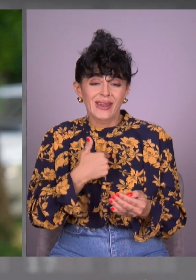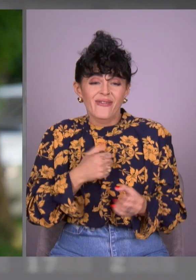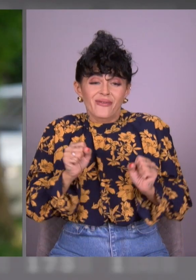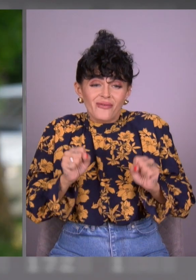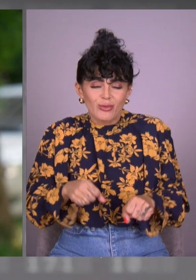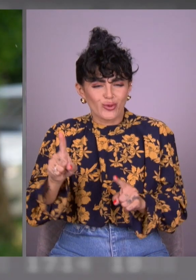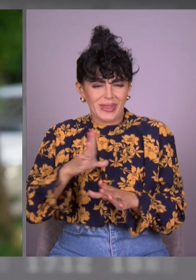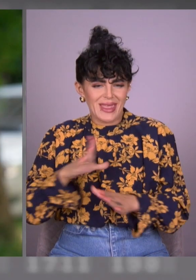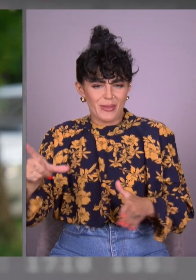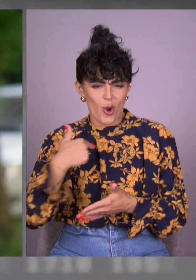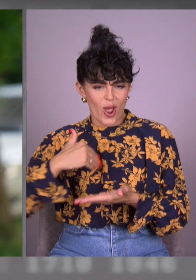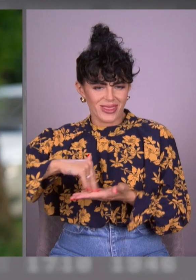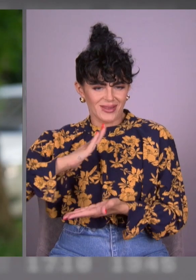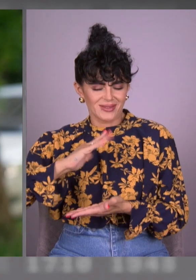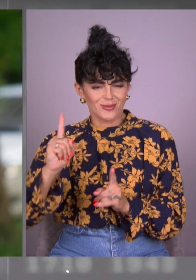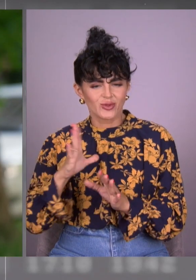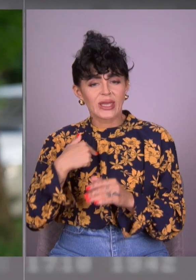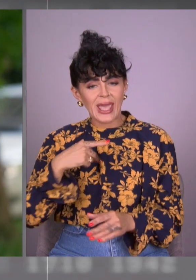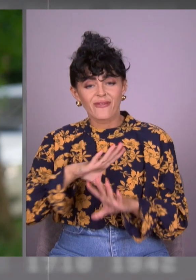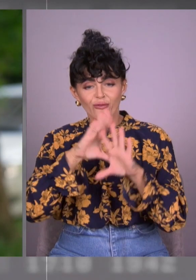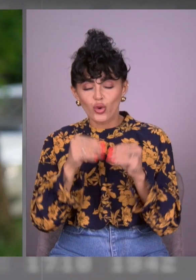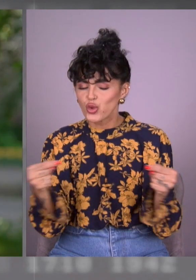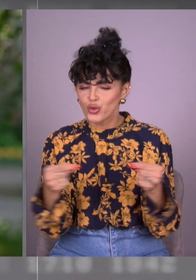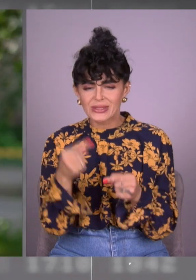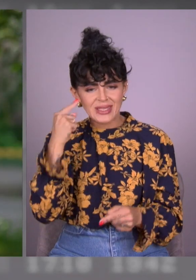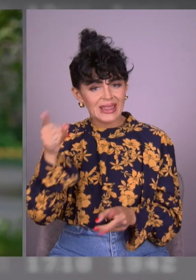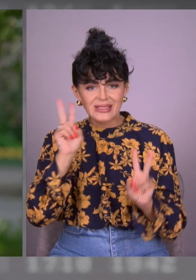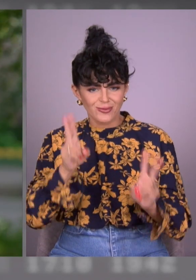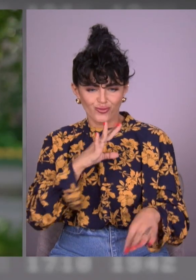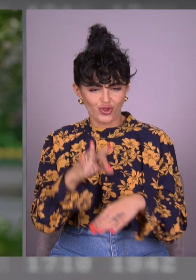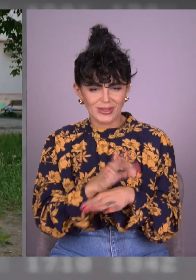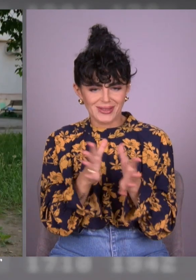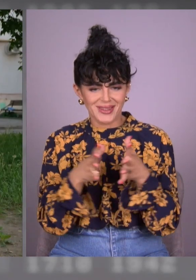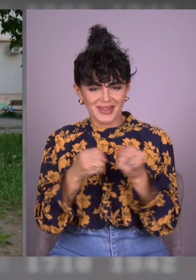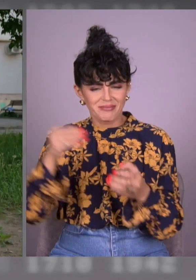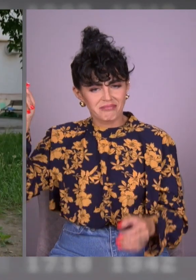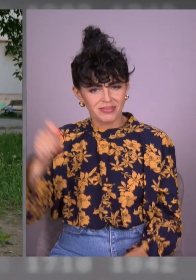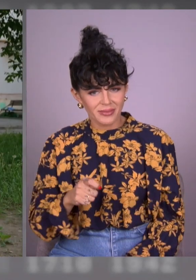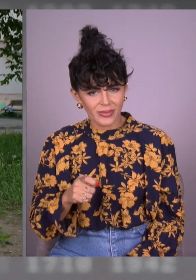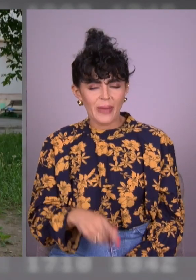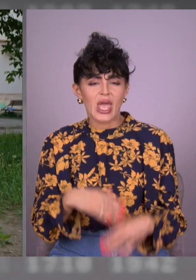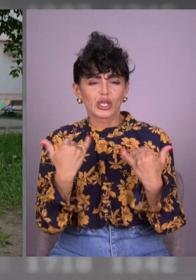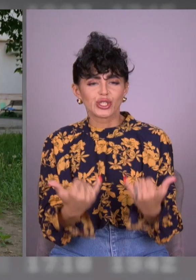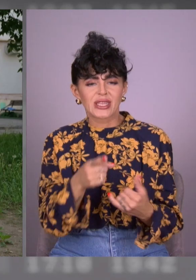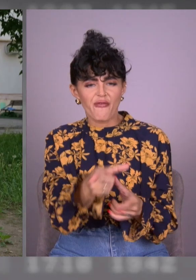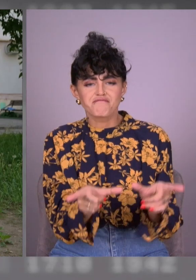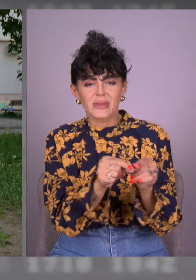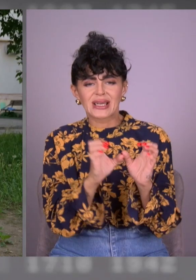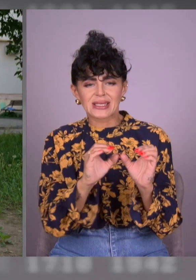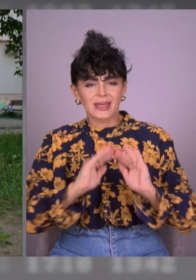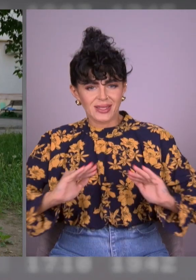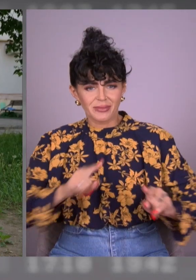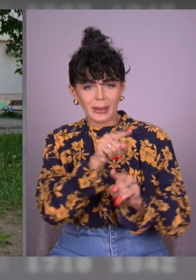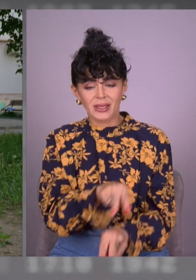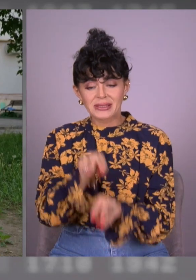не відмовить, але точно знаю, що він ні про що не здогадується. Приєднуйтеся зараз до дітей, ви матимете можливість